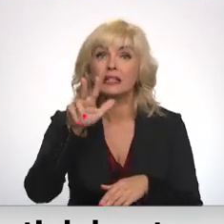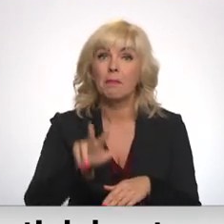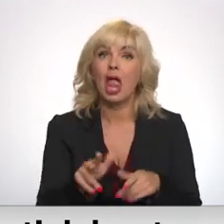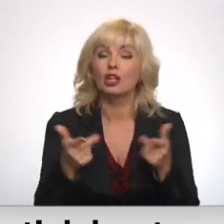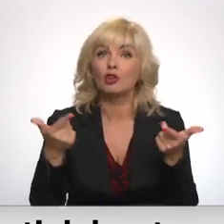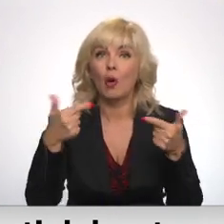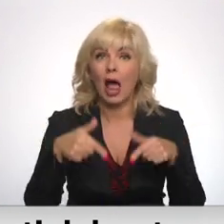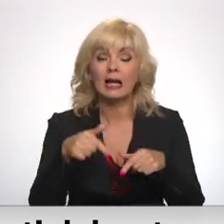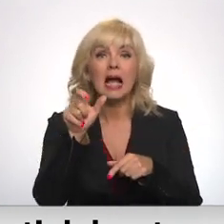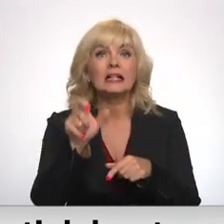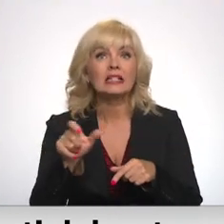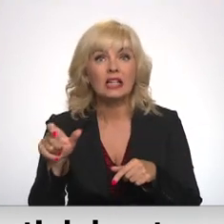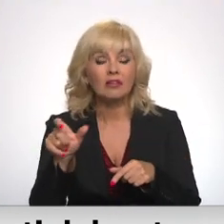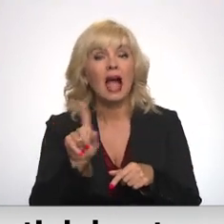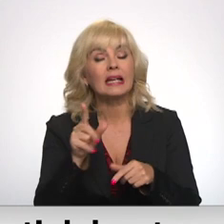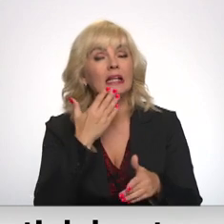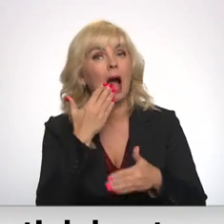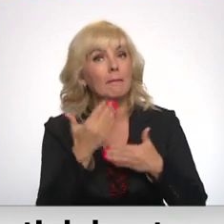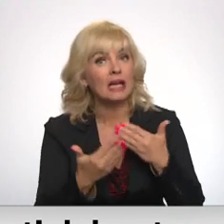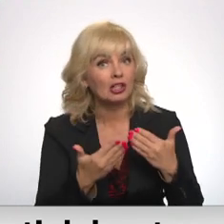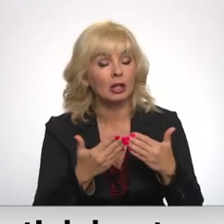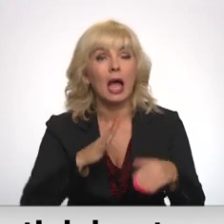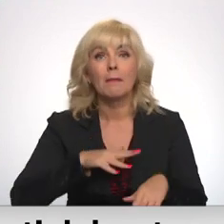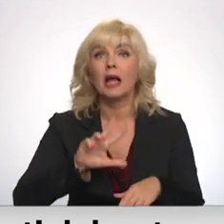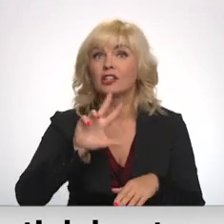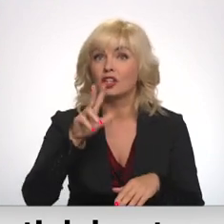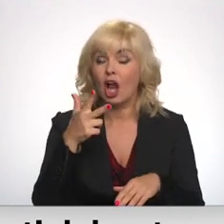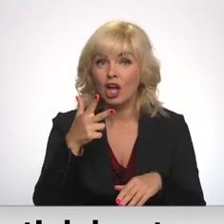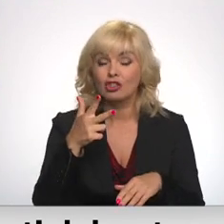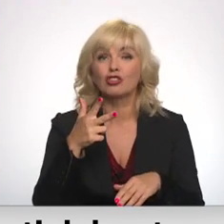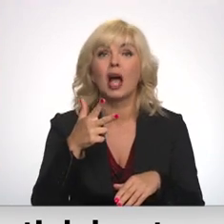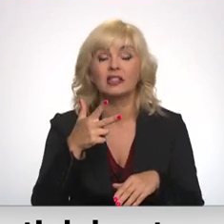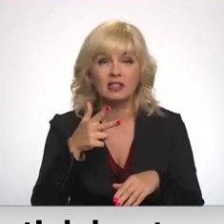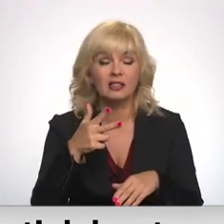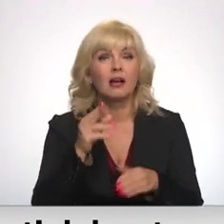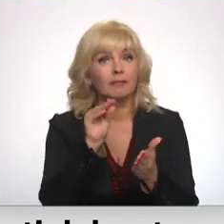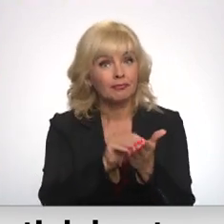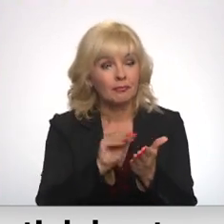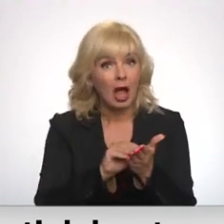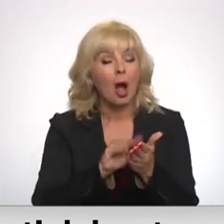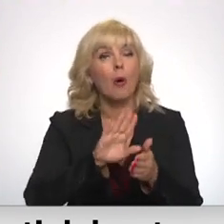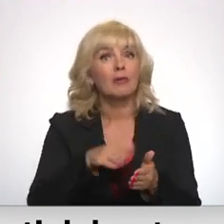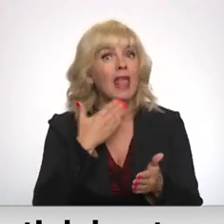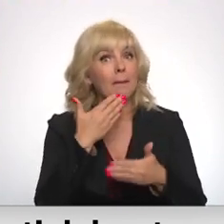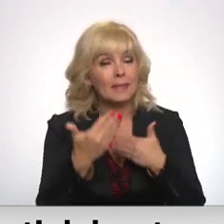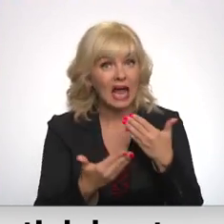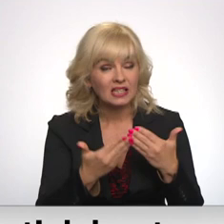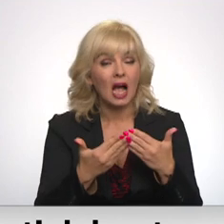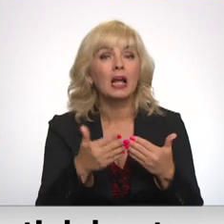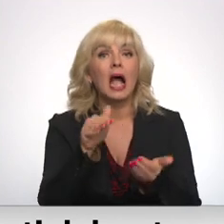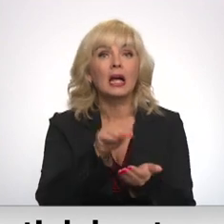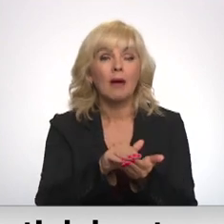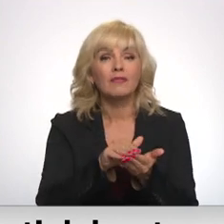laikā cilvēkiem ir jāpiesakās. Ja pēc trešās aktēšanas 3 mēnešu laikā nepiesakās, tad šīs kapu vietas